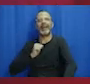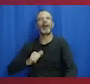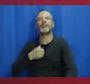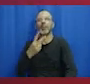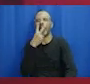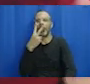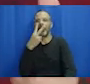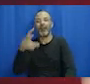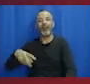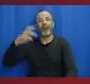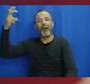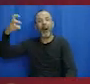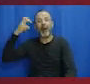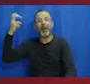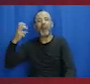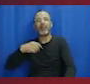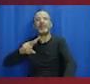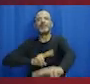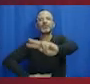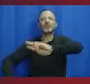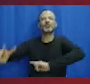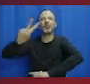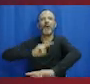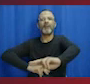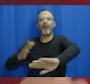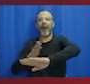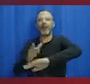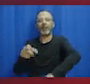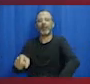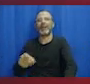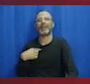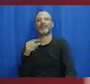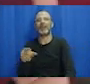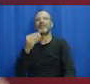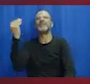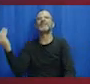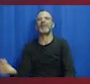بشوف المجتمع العربي؟ المجتمع العربي عانى من مثل هذه القرارات ومن هذه الاشياء.